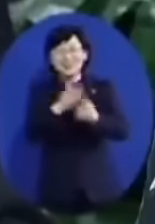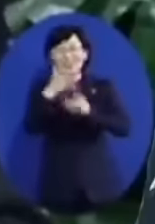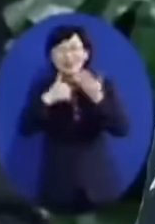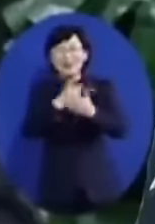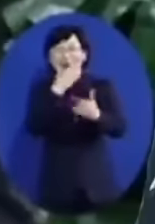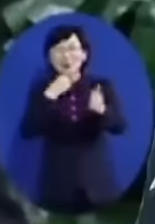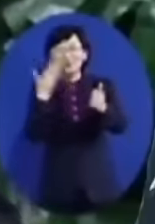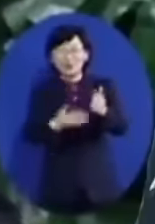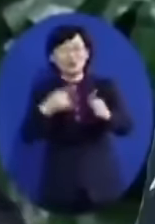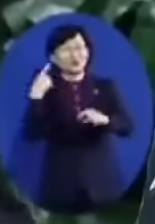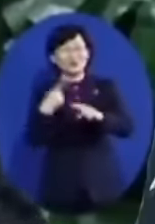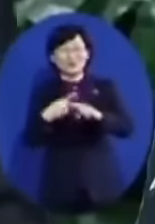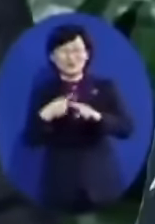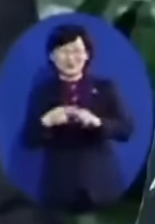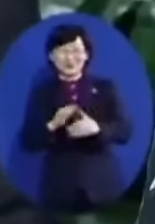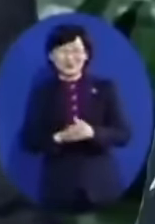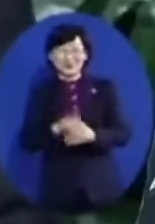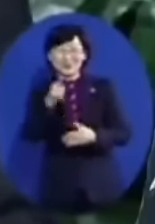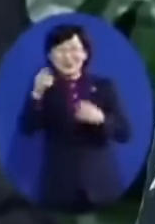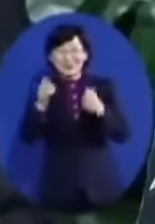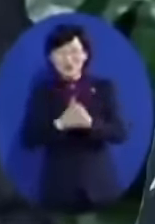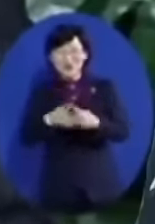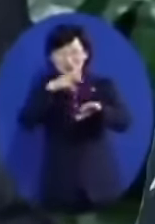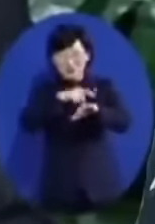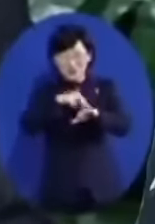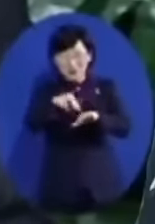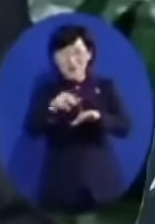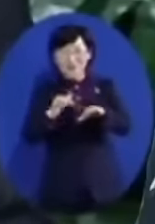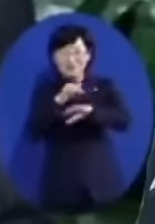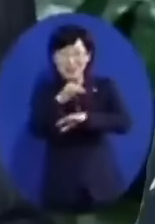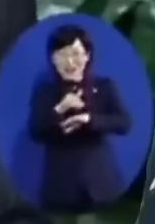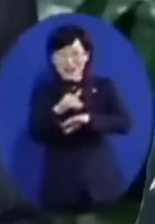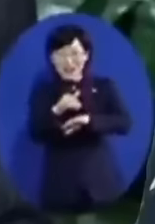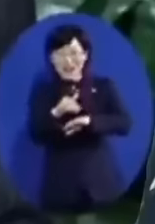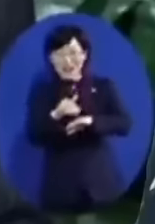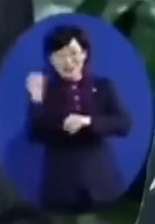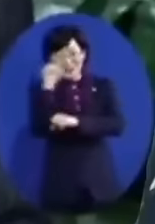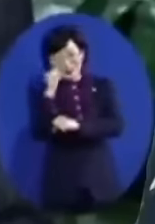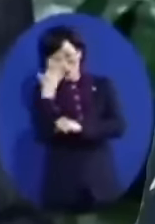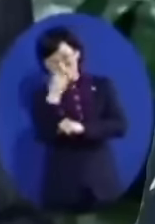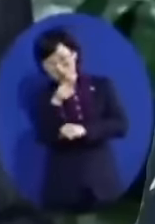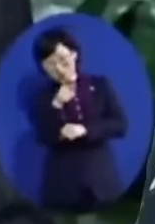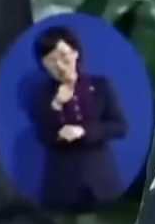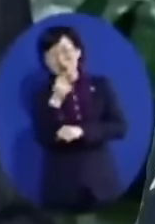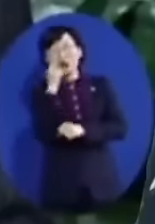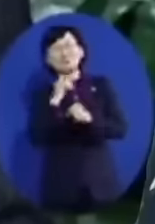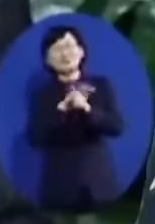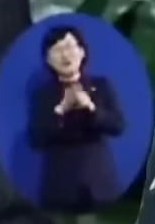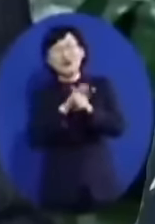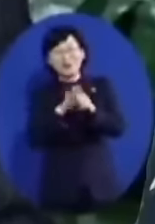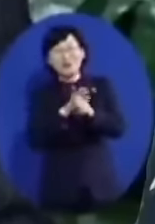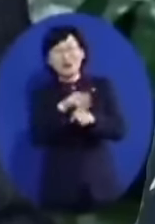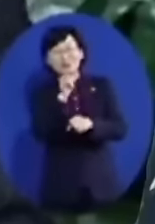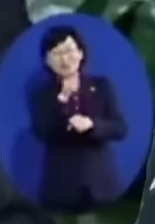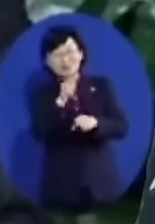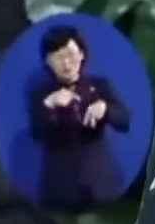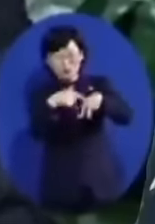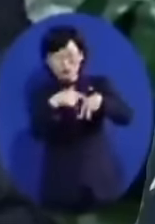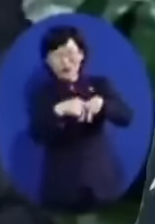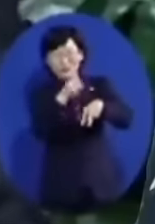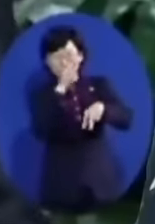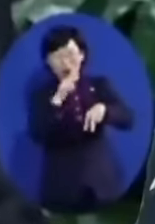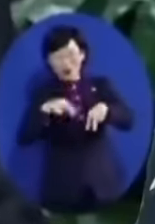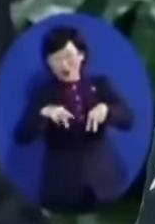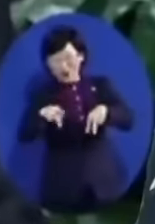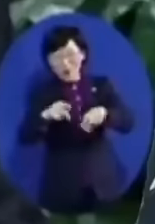것입니다. 그러므로 걸어다니면 차 타고 가는 사람 보고 아이고 불쌍하다, 이렇게 두 다리를 걸어다니면 오래 살 것인데